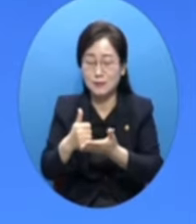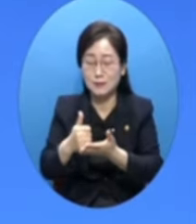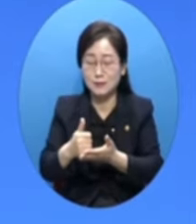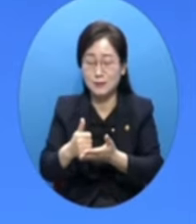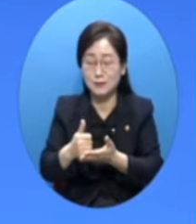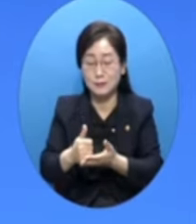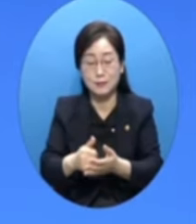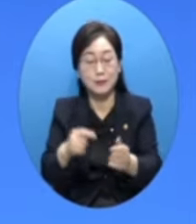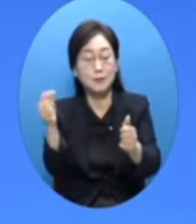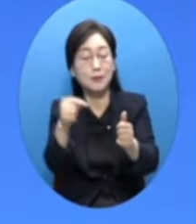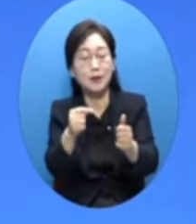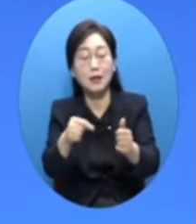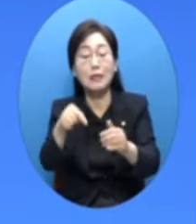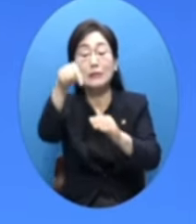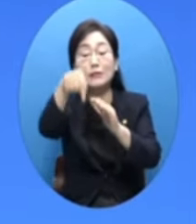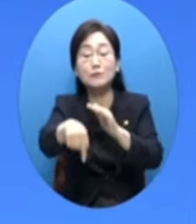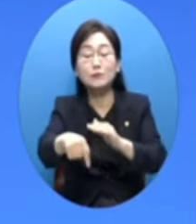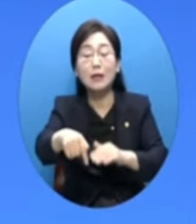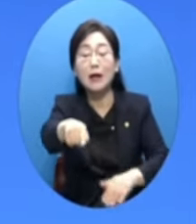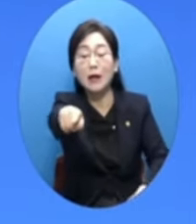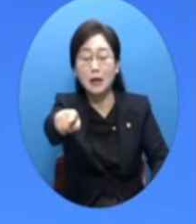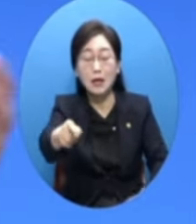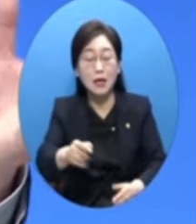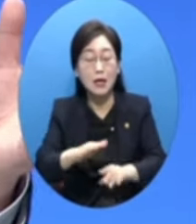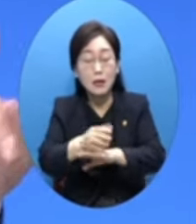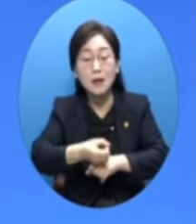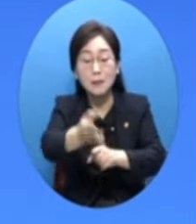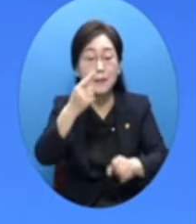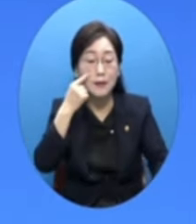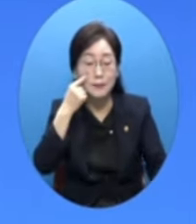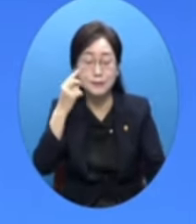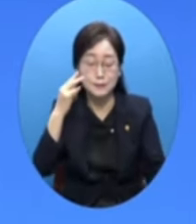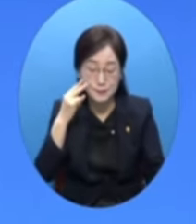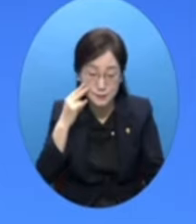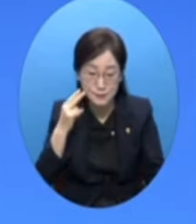데로 가서 그물을 던지라고 했을 때 그물을 던지니